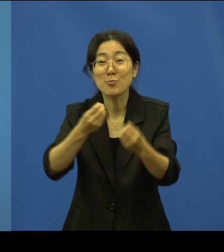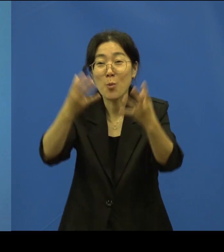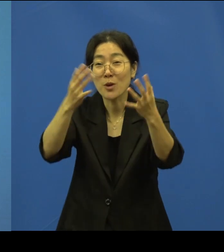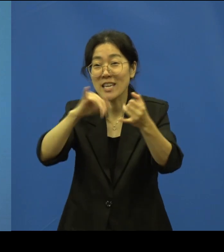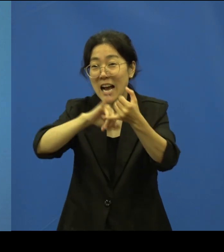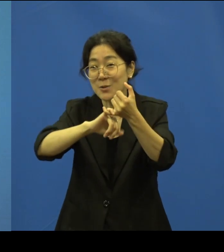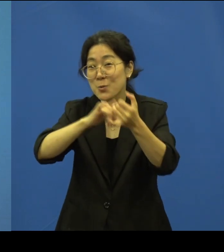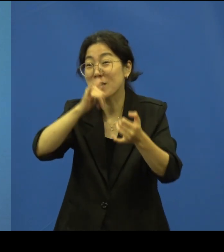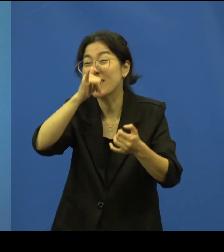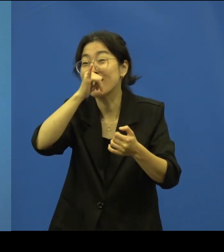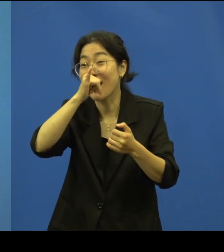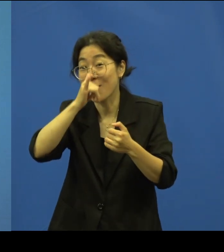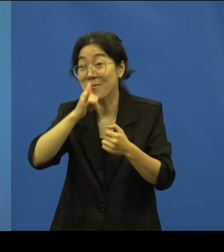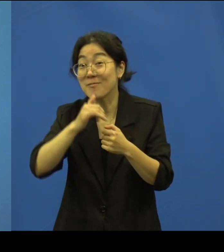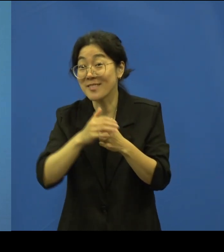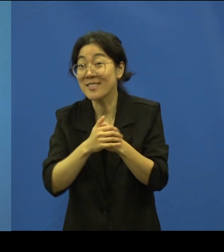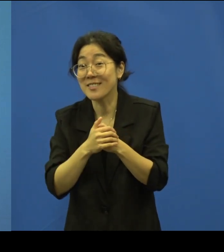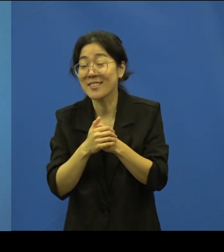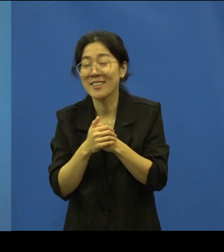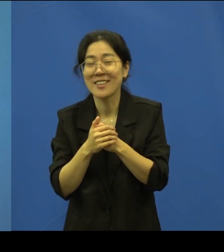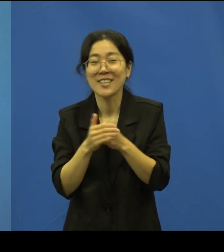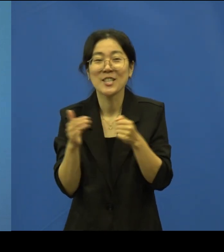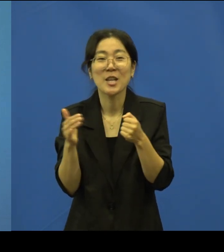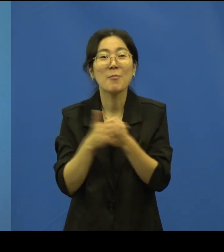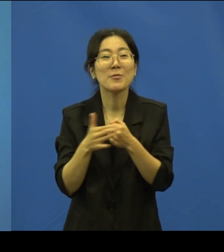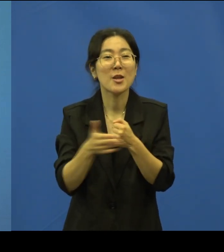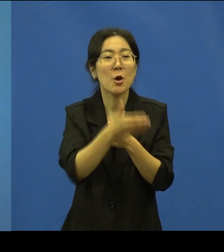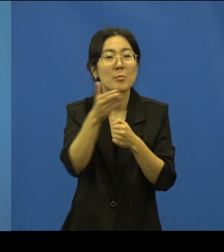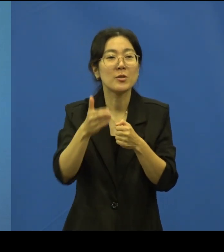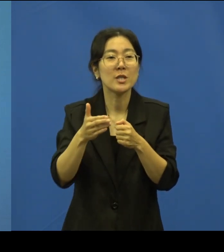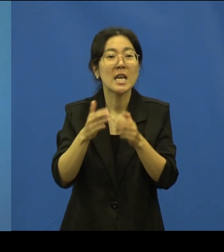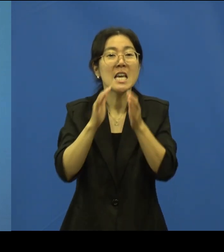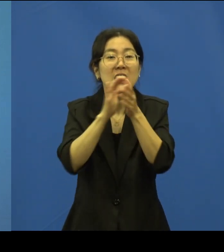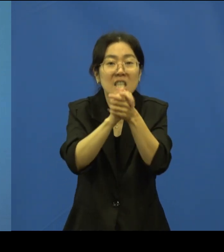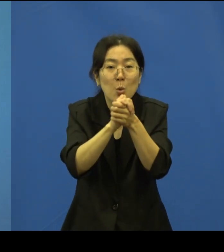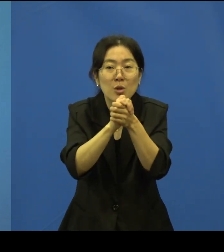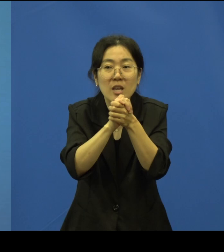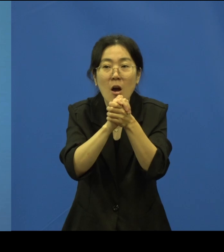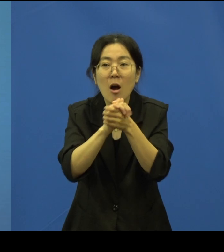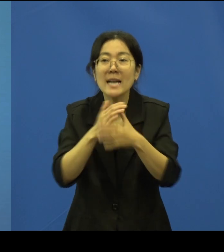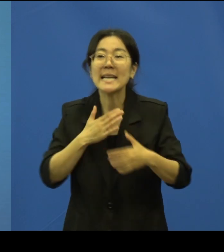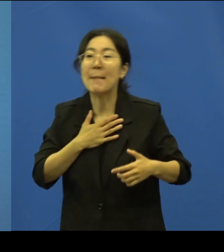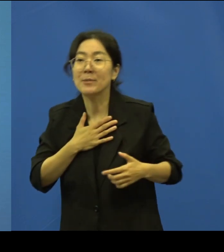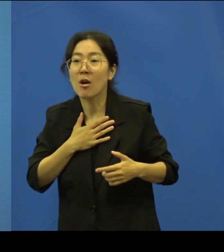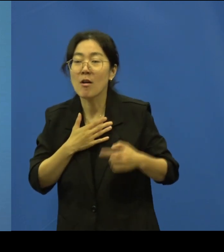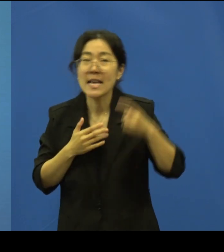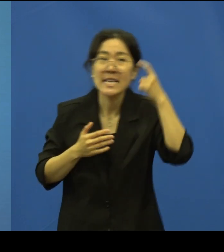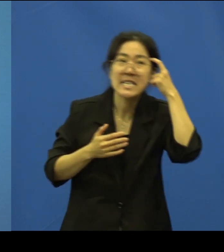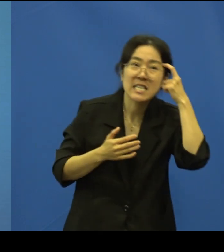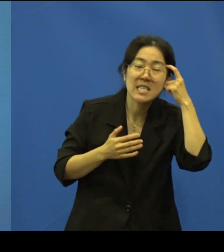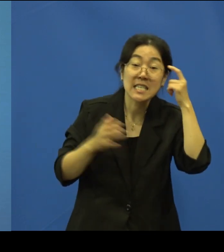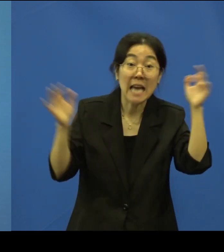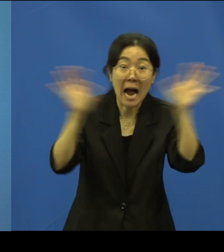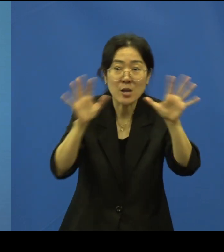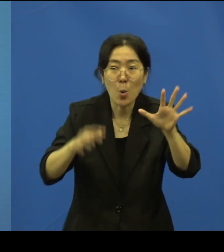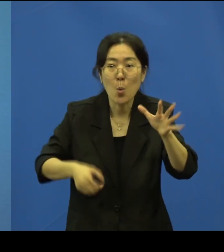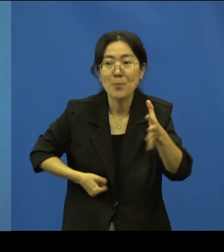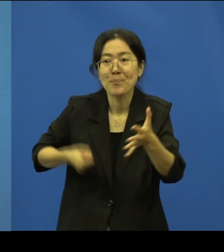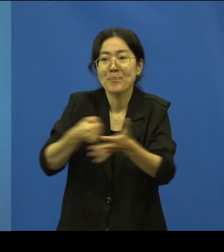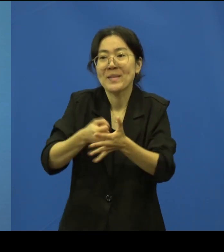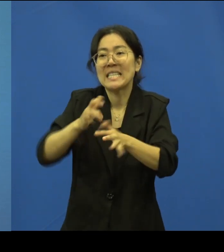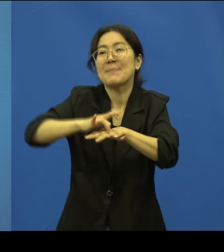여러분, 우리가 이와 같이 매일 기도를 습관적으로 하나님께 할 때, 첫째로 우리가 매일 기도할 때